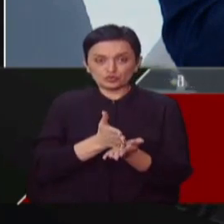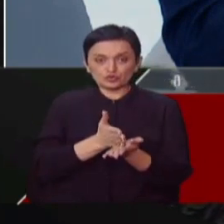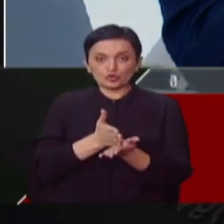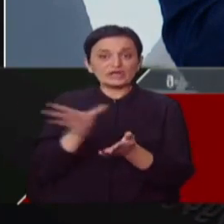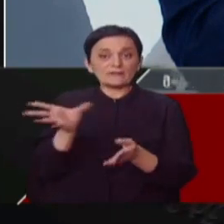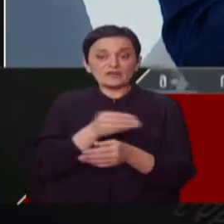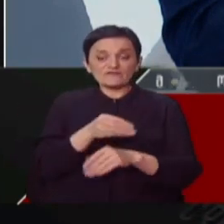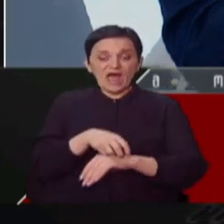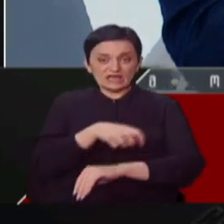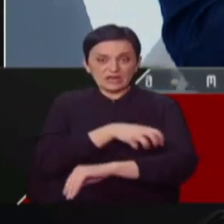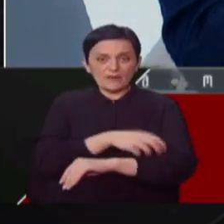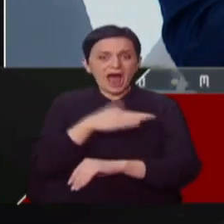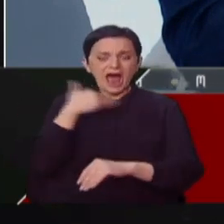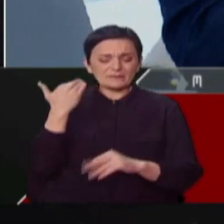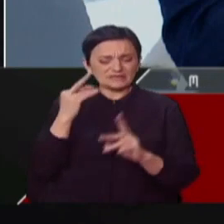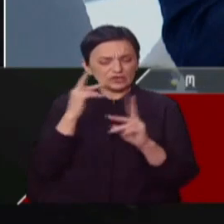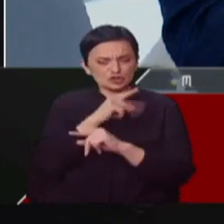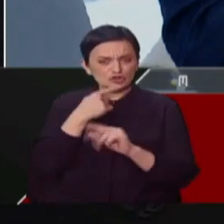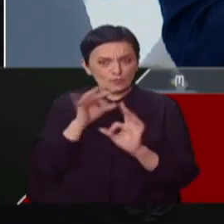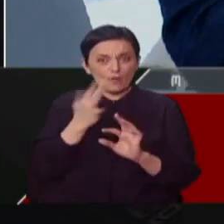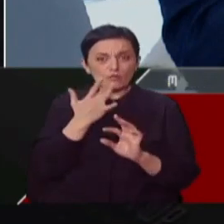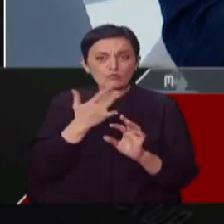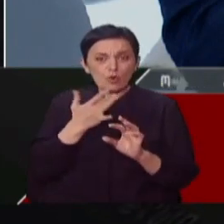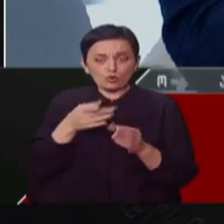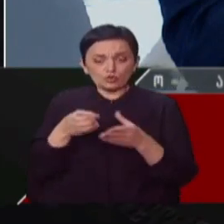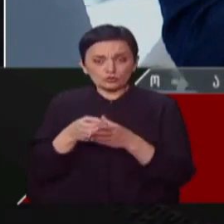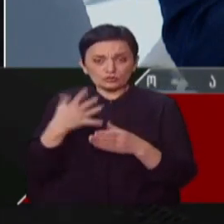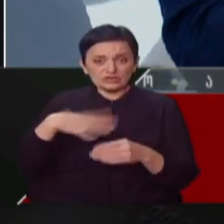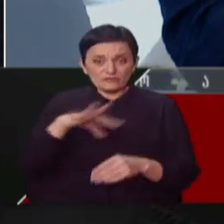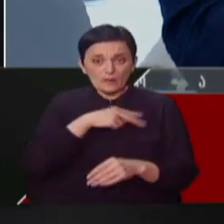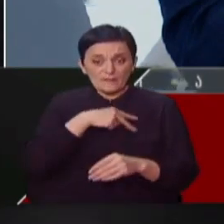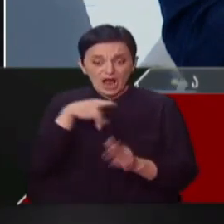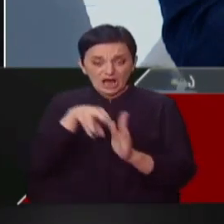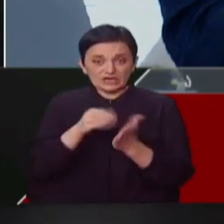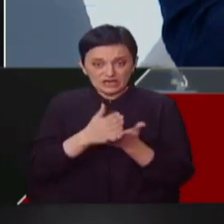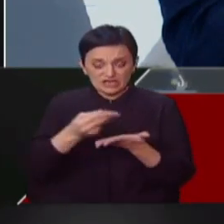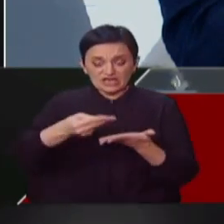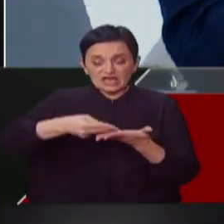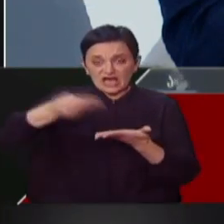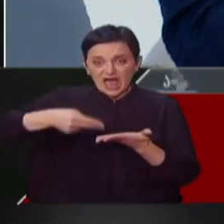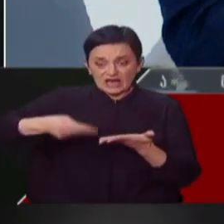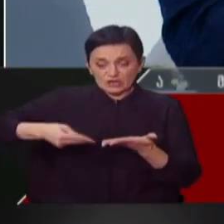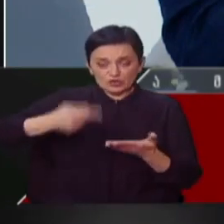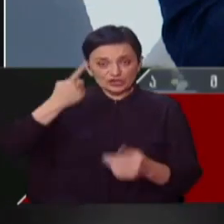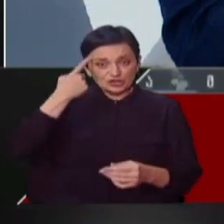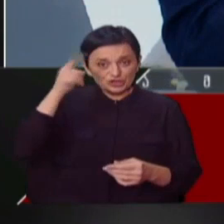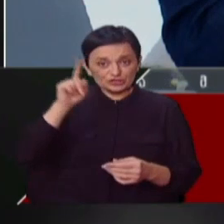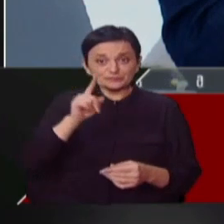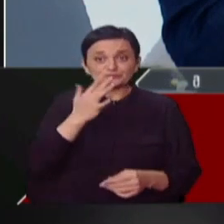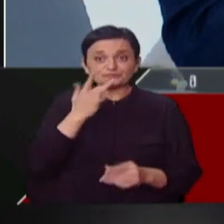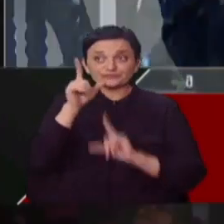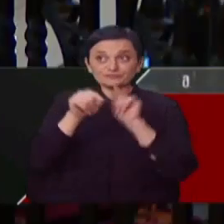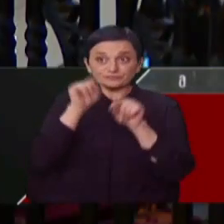თითქმის ყველა პარტიამ, არ მინდა შემეშალოს, პოლიტიკურმა ჯგუფმა, რომელიც საქართველოს პარლამენტში არსებობს, ხელი მოაწერა ინიციატივას, რომ